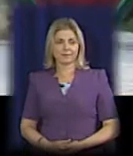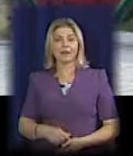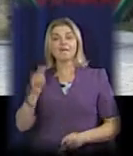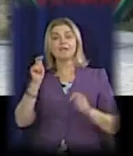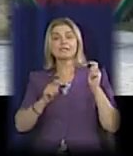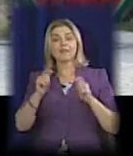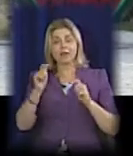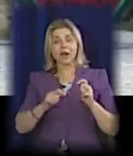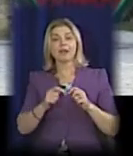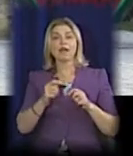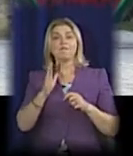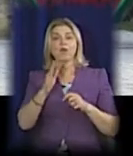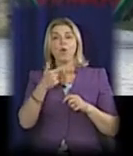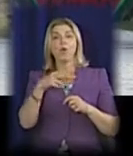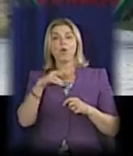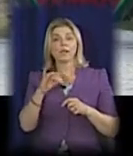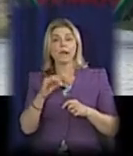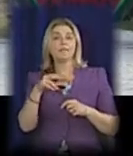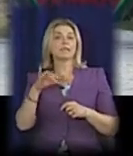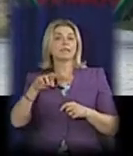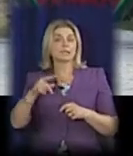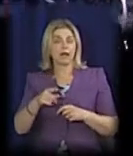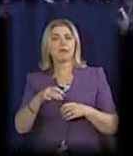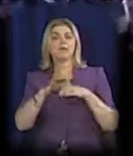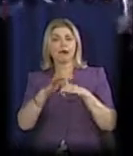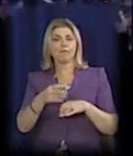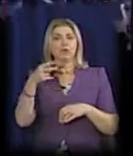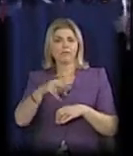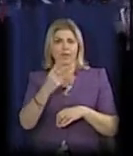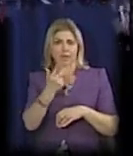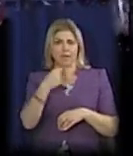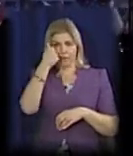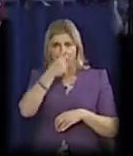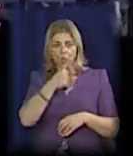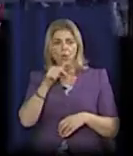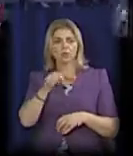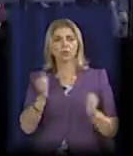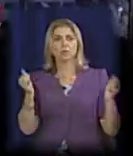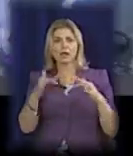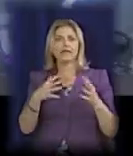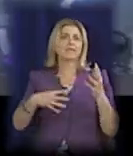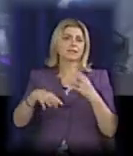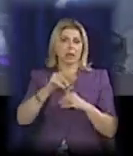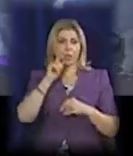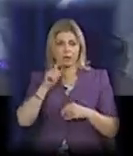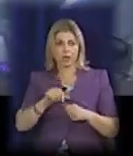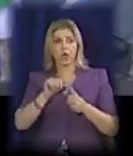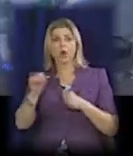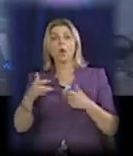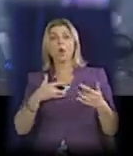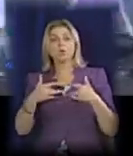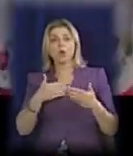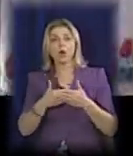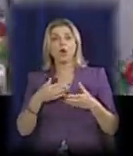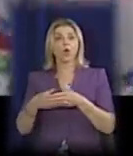Фестиваль «Купальські зорі» у Голій пристані влаштовують з 2003 року. Сюди з'їхалися колективи з усієї України. Окрім концерту від колективів